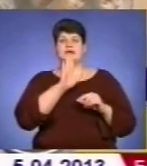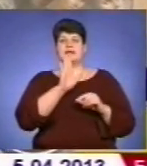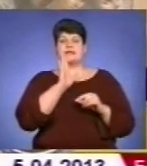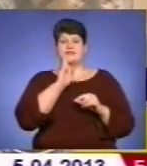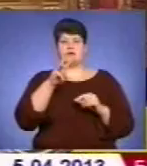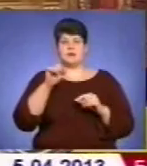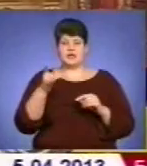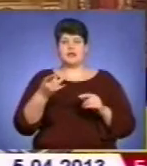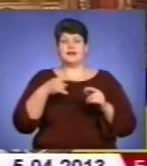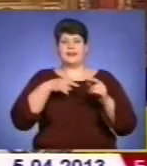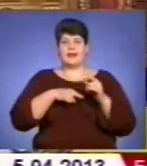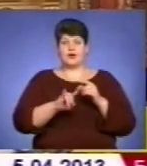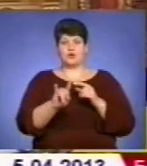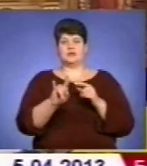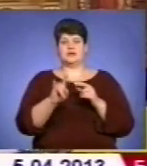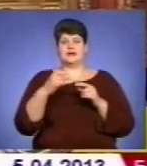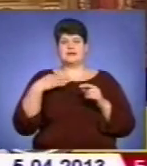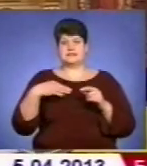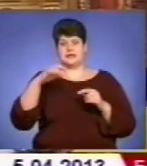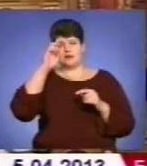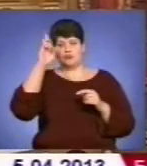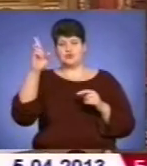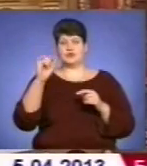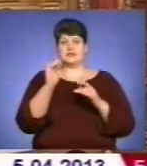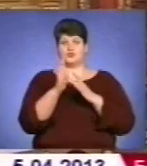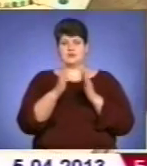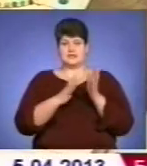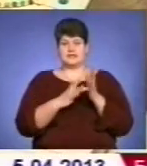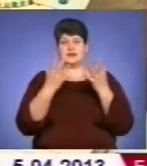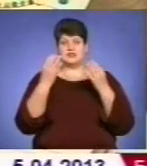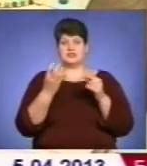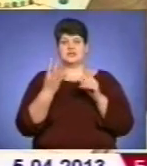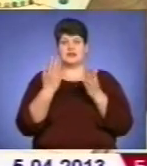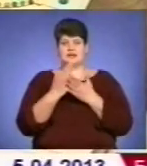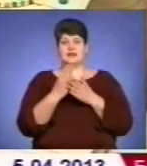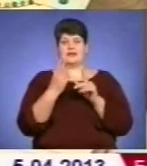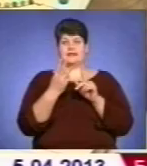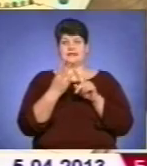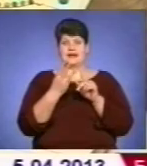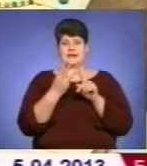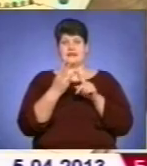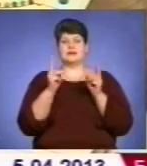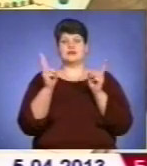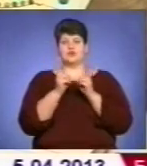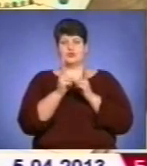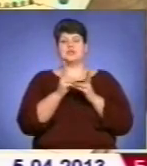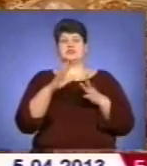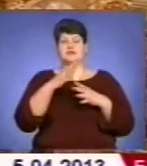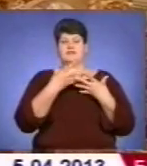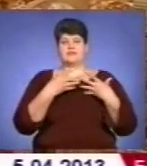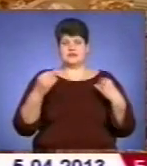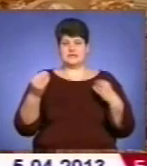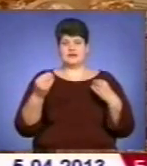Сина Божого Ісуса Христа. У народі побутує ще одна назва – третя зустріч весни. Вважається, що весна в цей